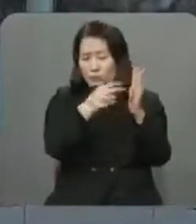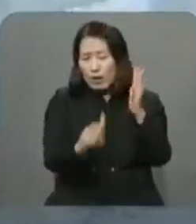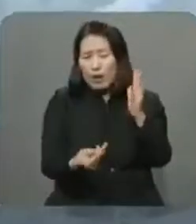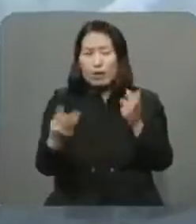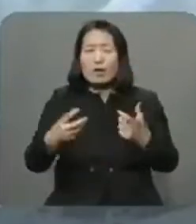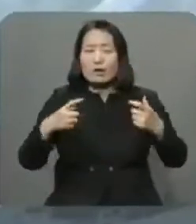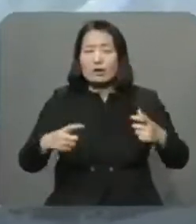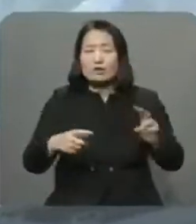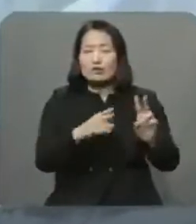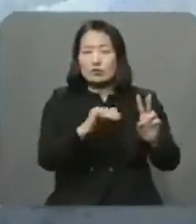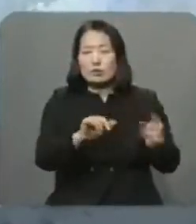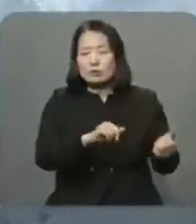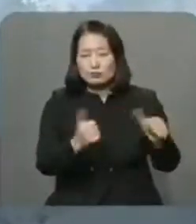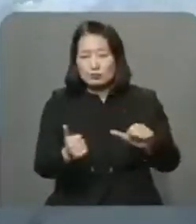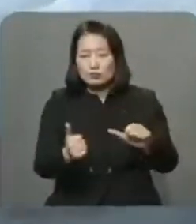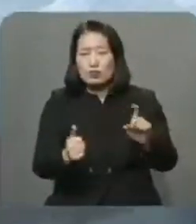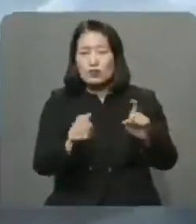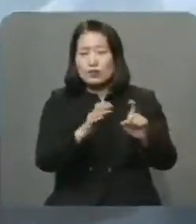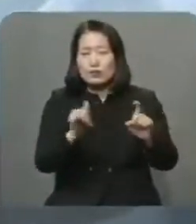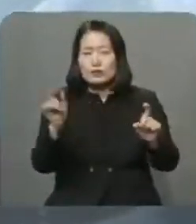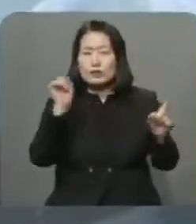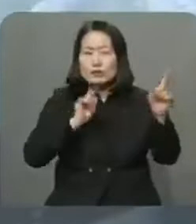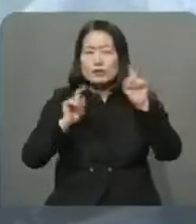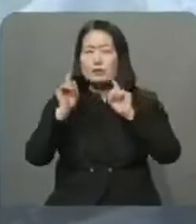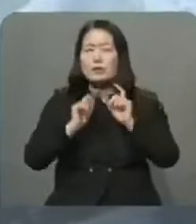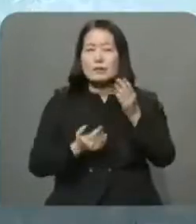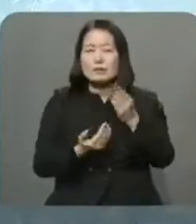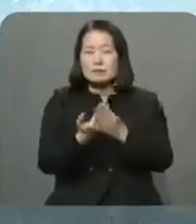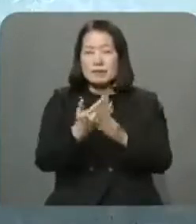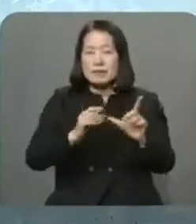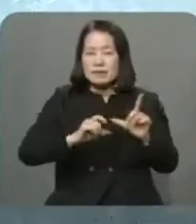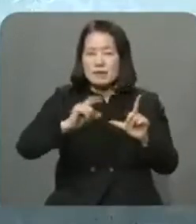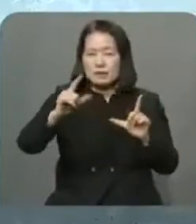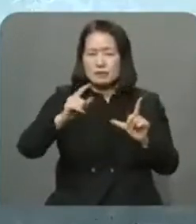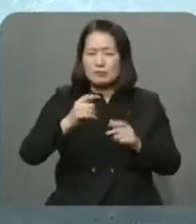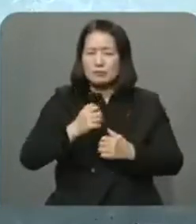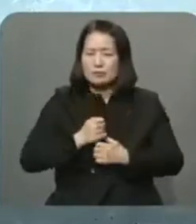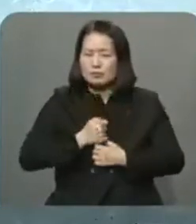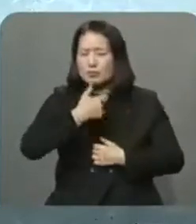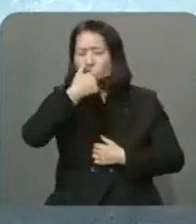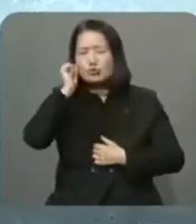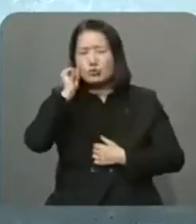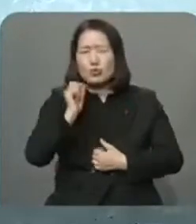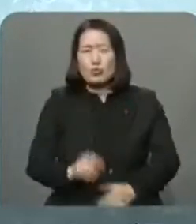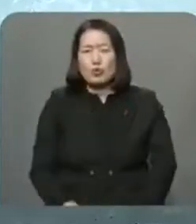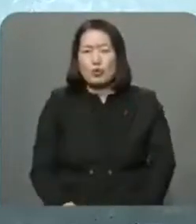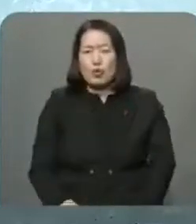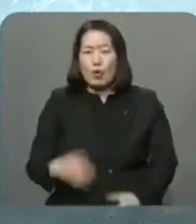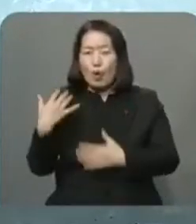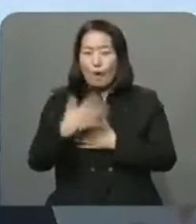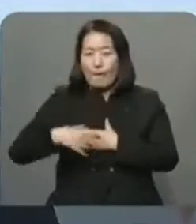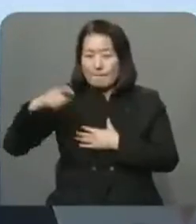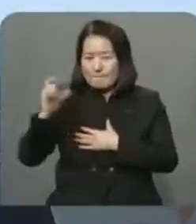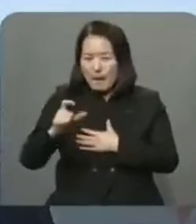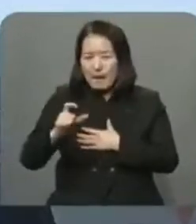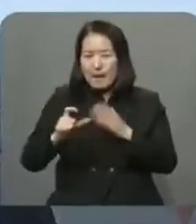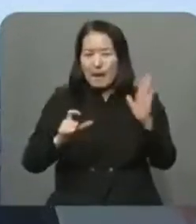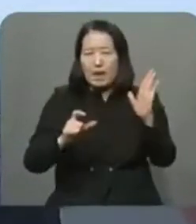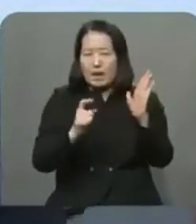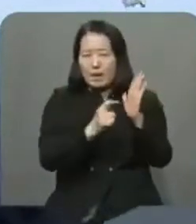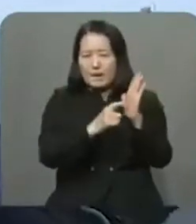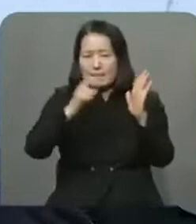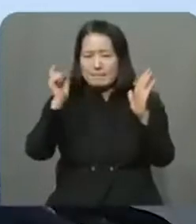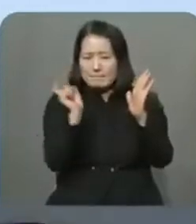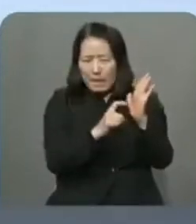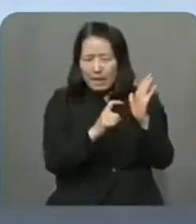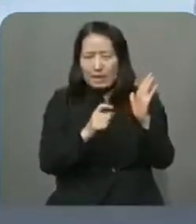강원도에서만 두 명이 숨지고 열 명이 다쳤습니다. 대부분은 부주의가 원인입니다. 몸을 고정해주는 핀이 얼음에 제대로